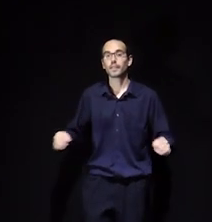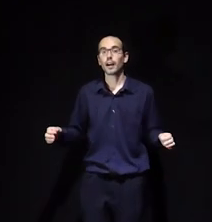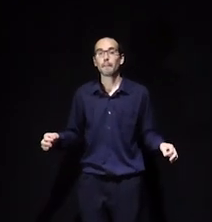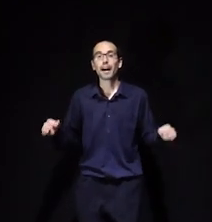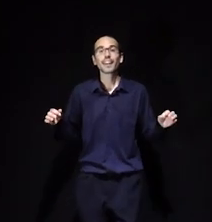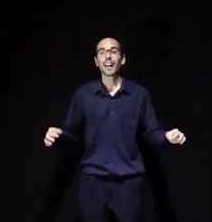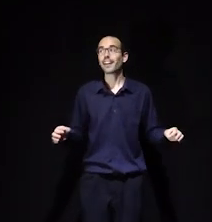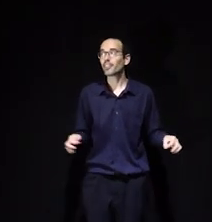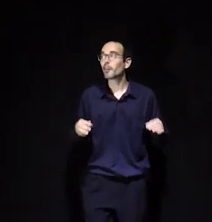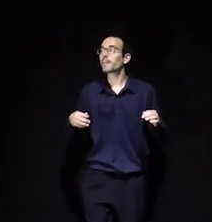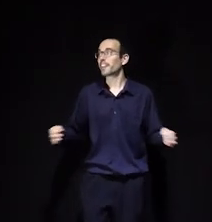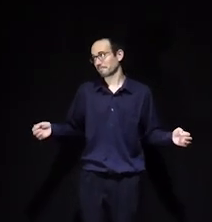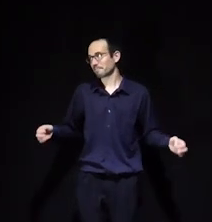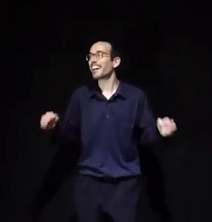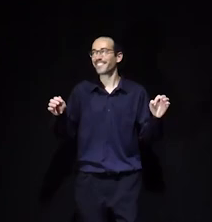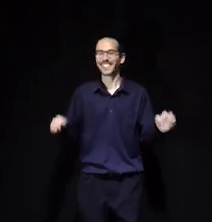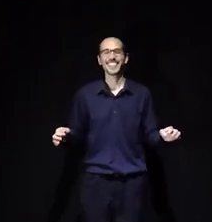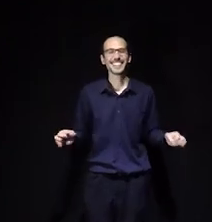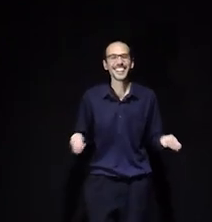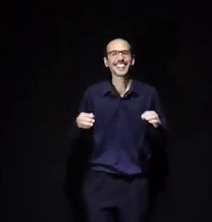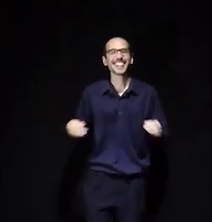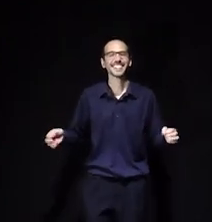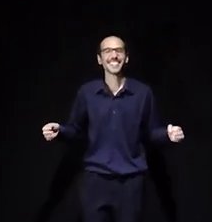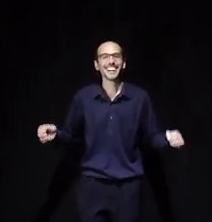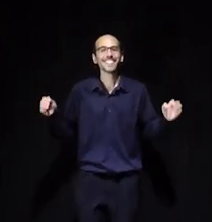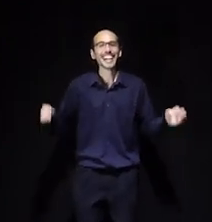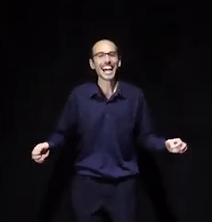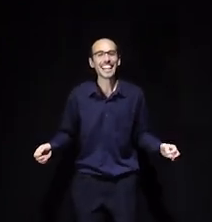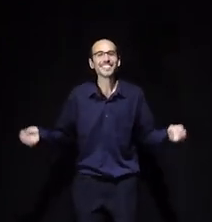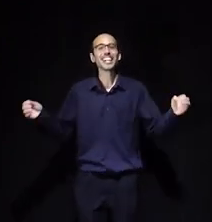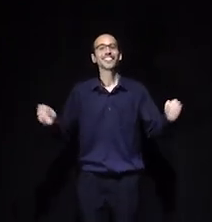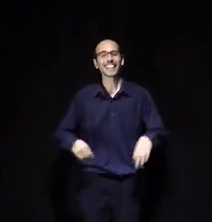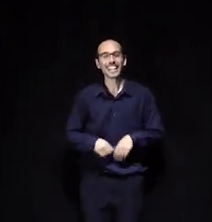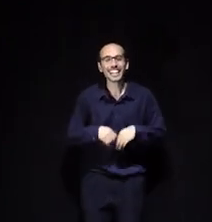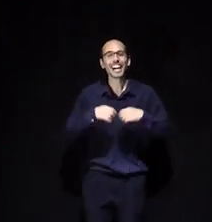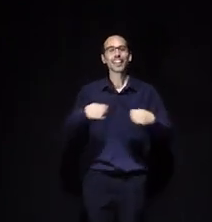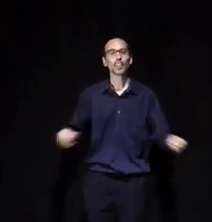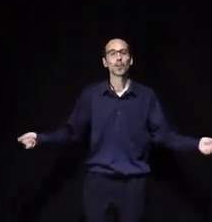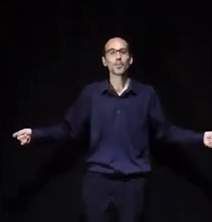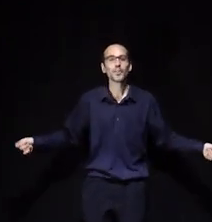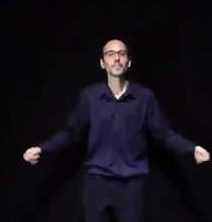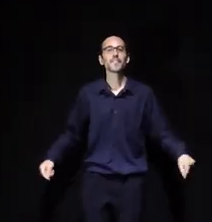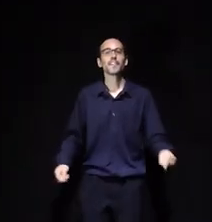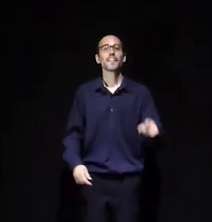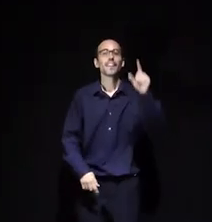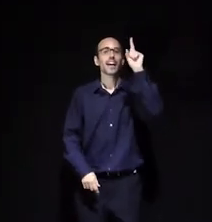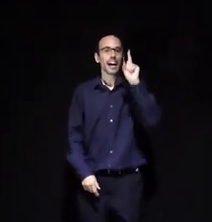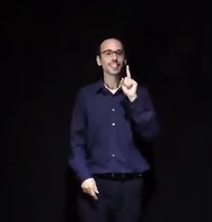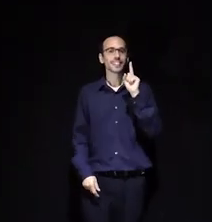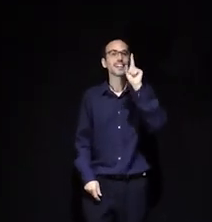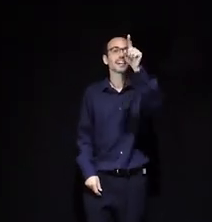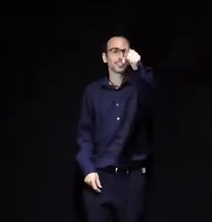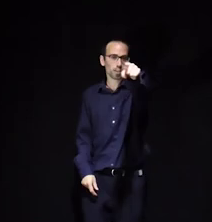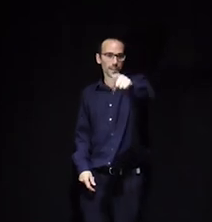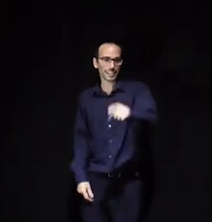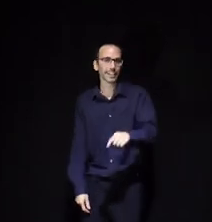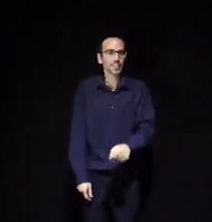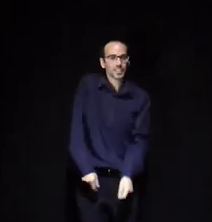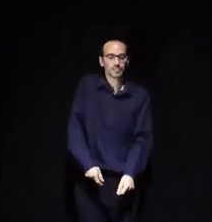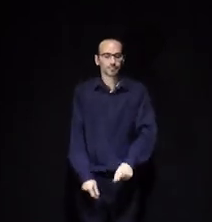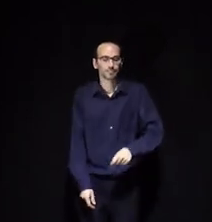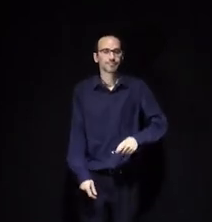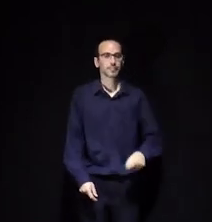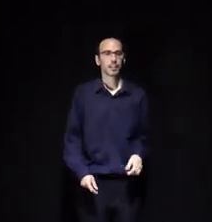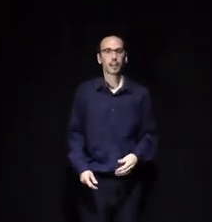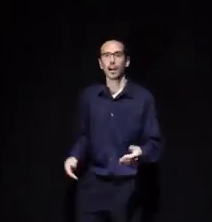aventurera. Parlar, no parlar, el fred o la calor, m'agrada el meu ordinador. Has de ser tu